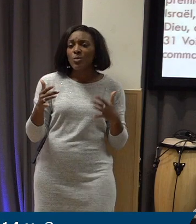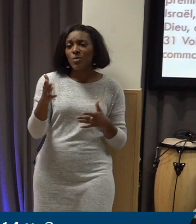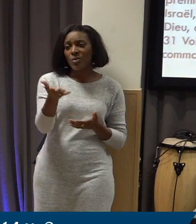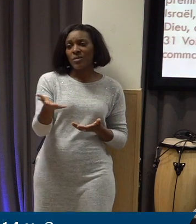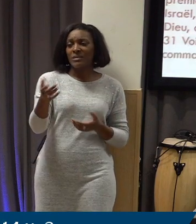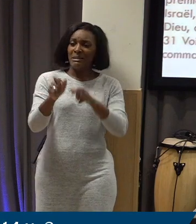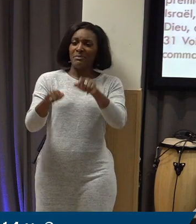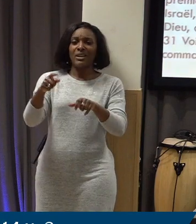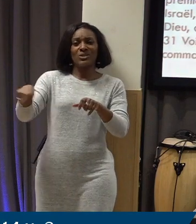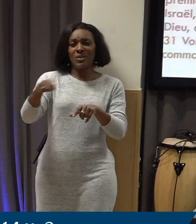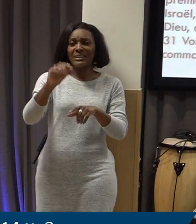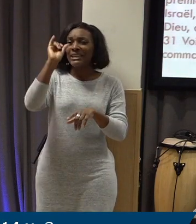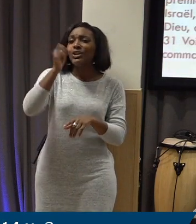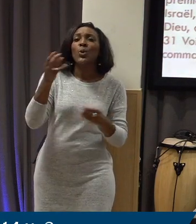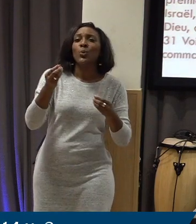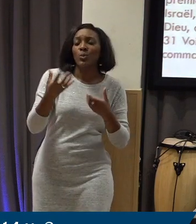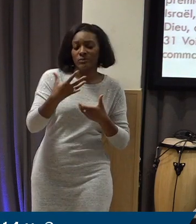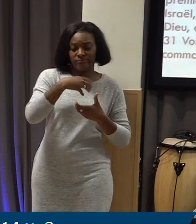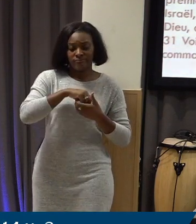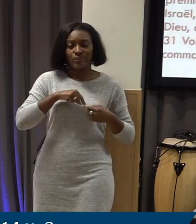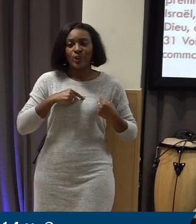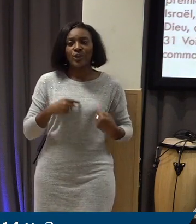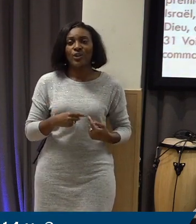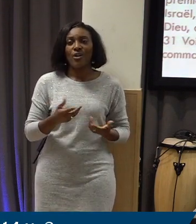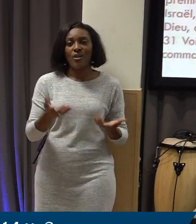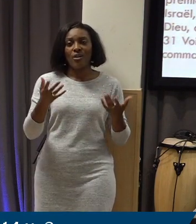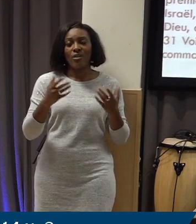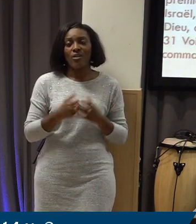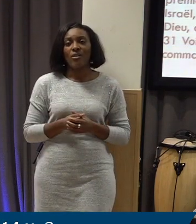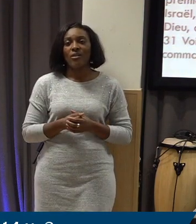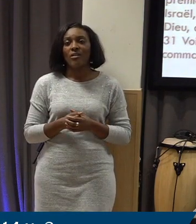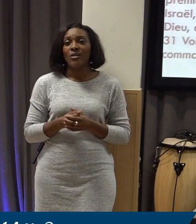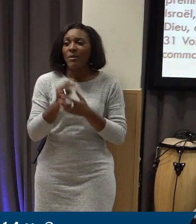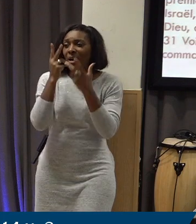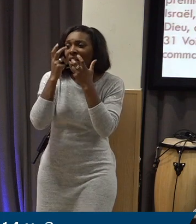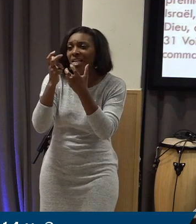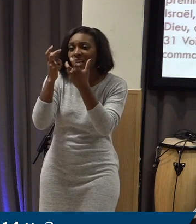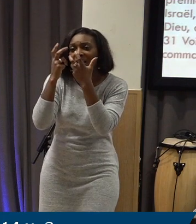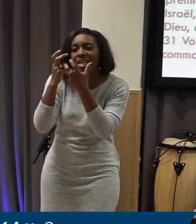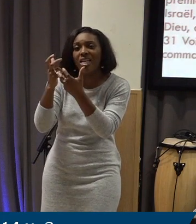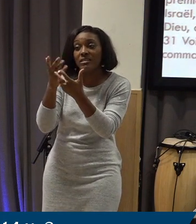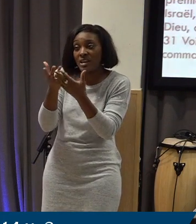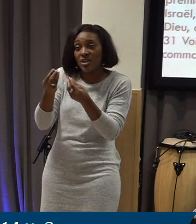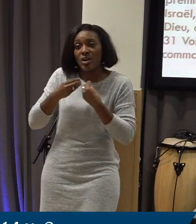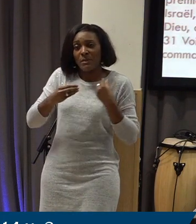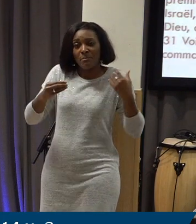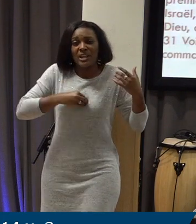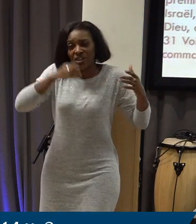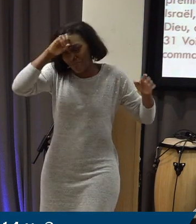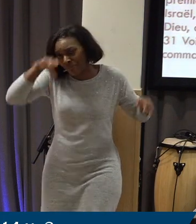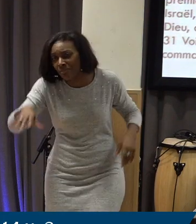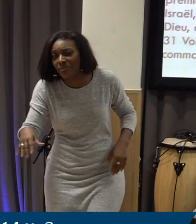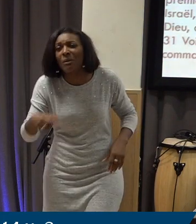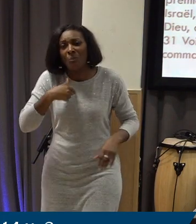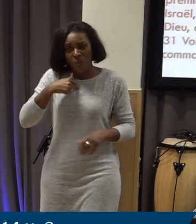et ils attachent les regards sur ce qui les a fait tomber dans l'iniquité. Me laisserai-je consulter par